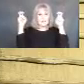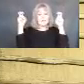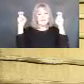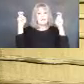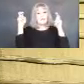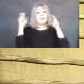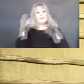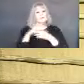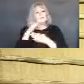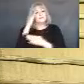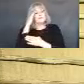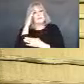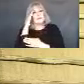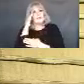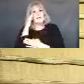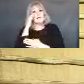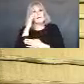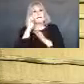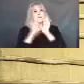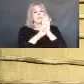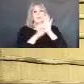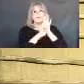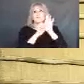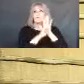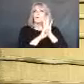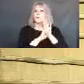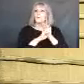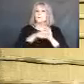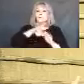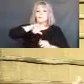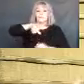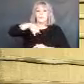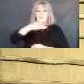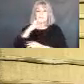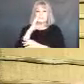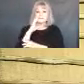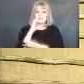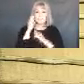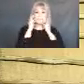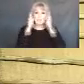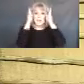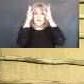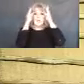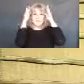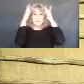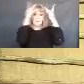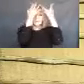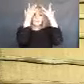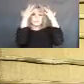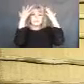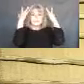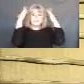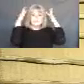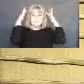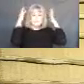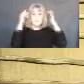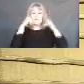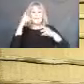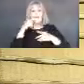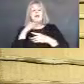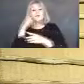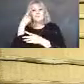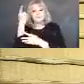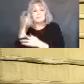sterf. Dis 'n titel. Dink nou maar aan Julius Caesar. Sy naam was Caesar, maar dit het 'n titel geword. By Jesus is dit net